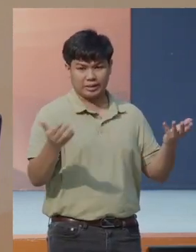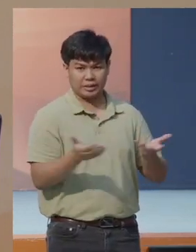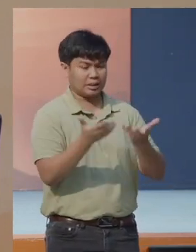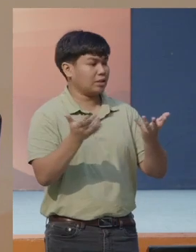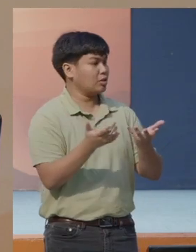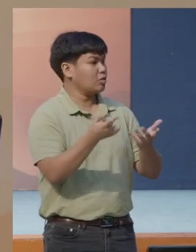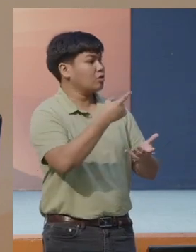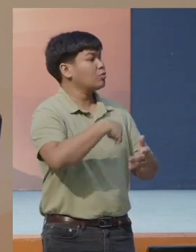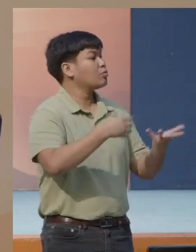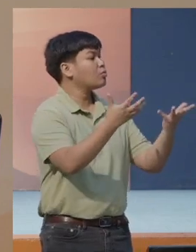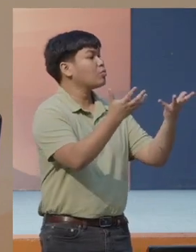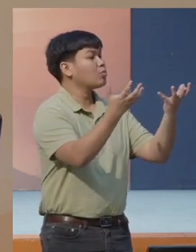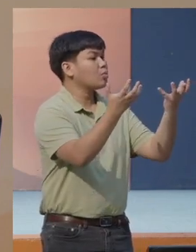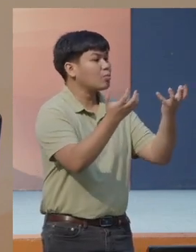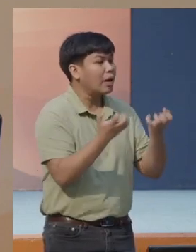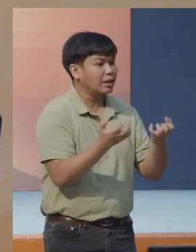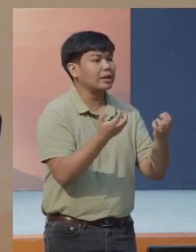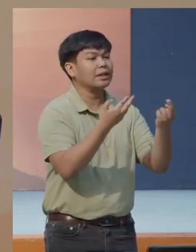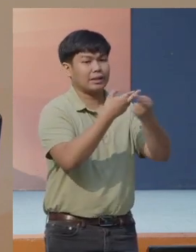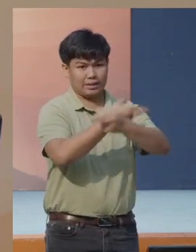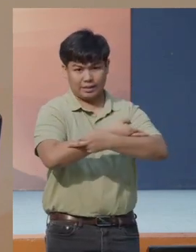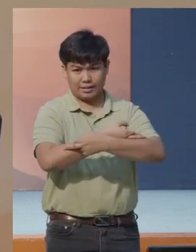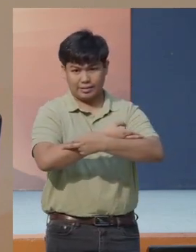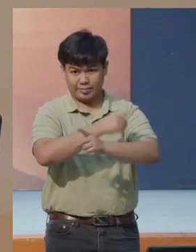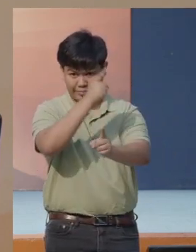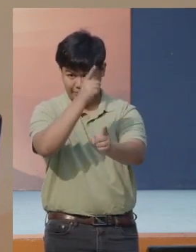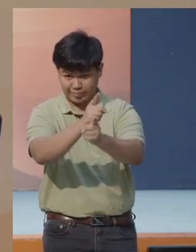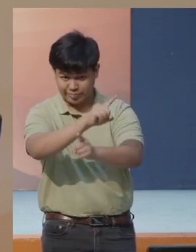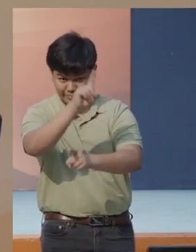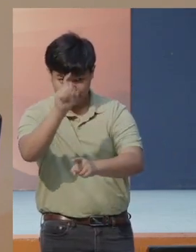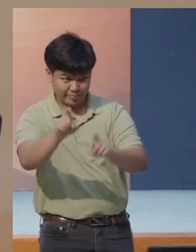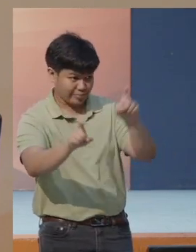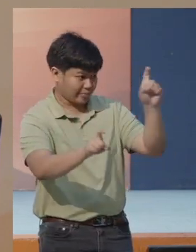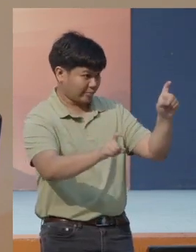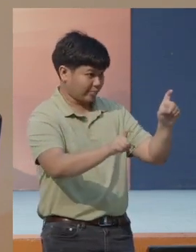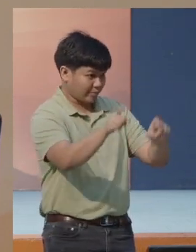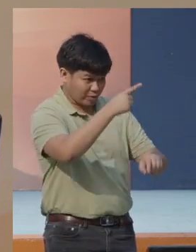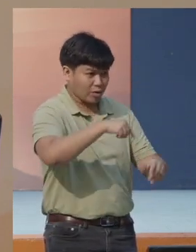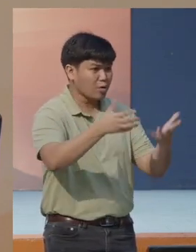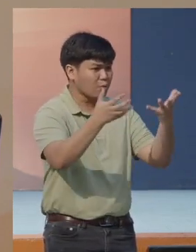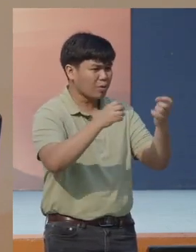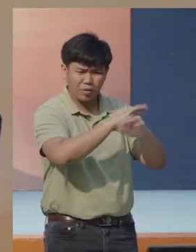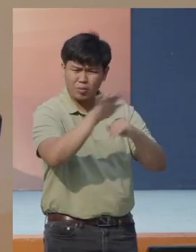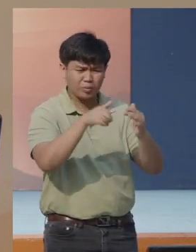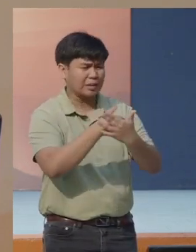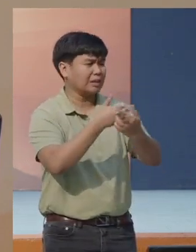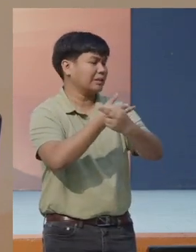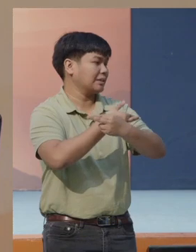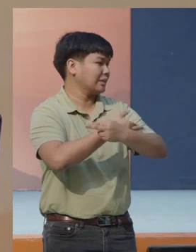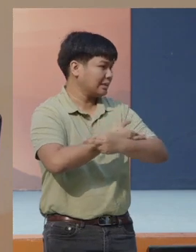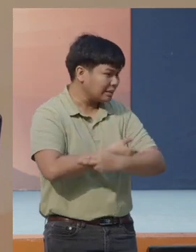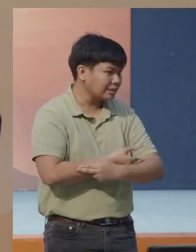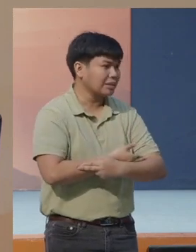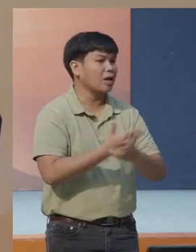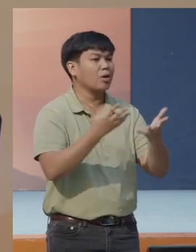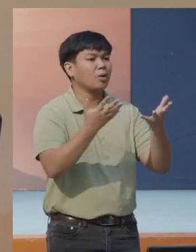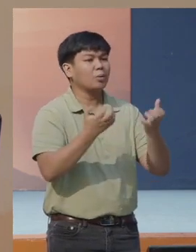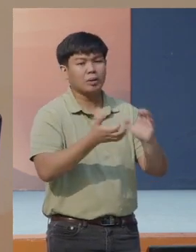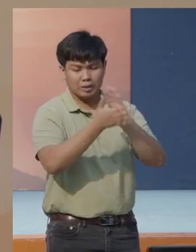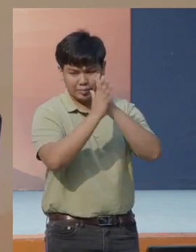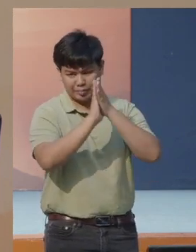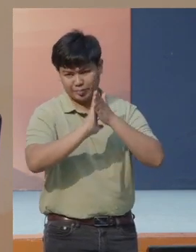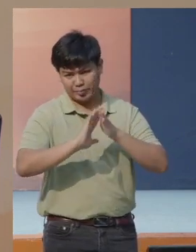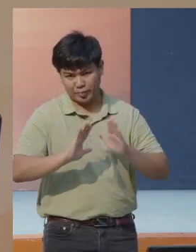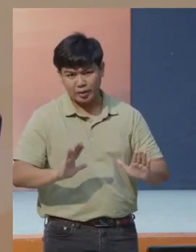Nais din naman natin ang kapahingahan, di po ba? Hindi po ba't lahat po tayo dito nagnanais din